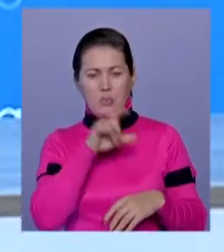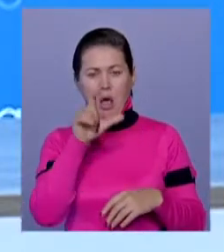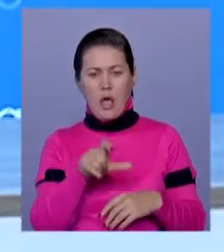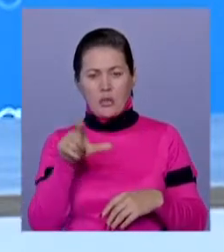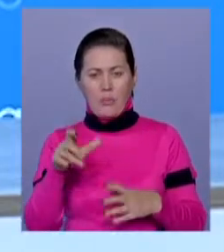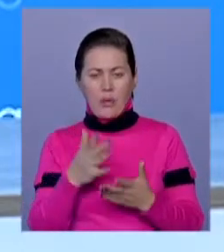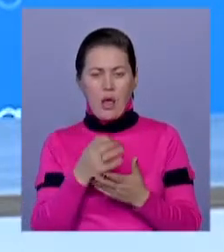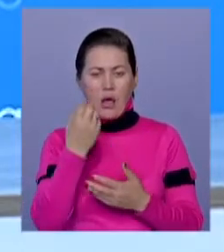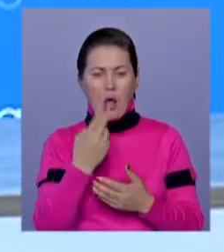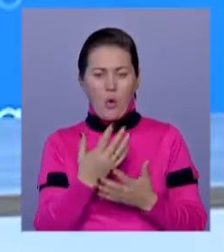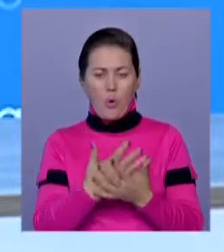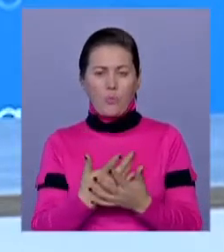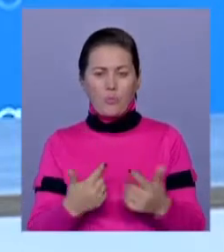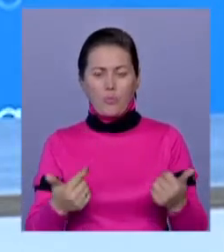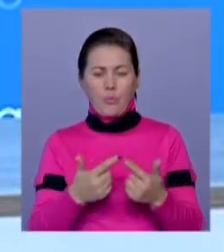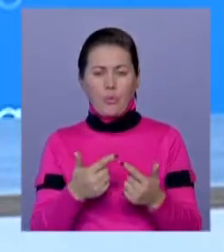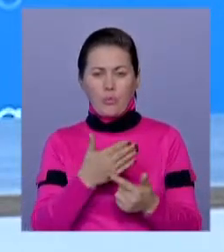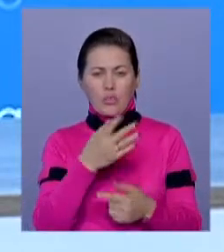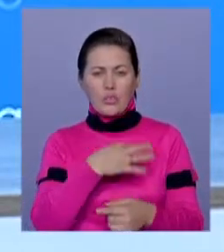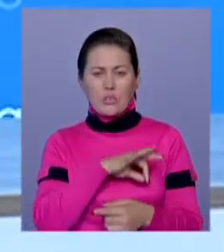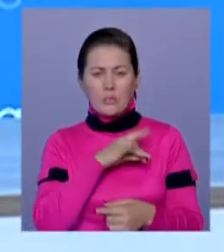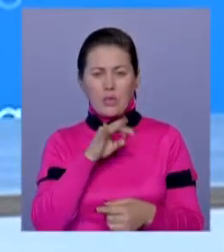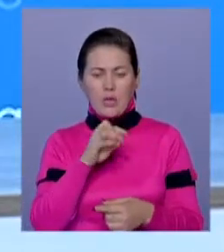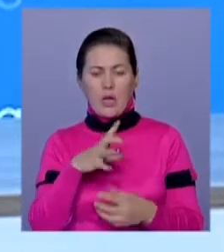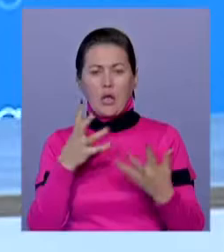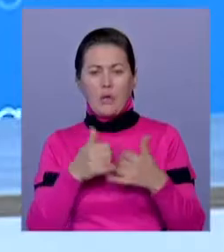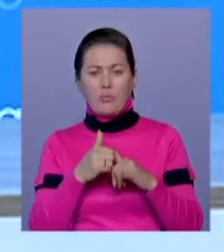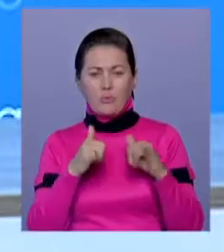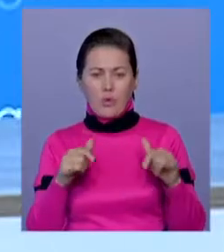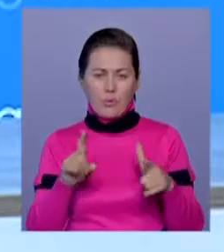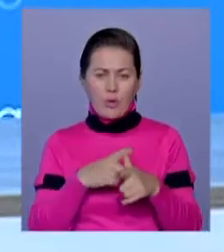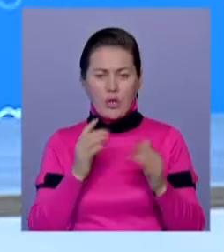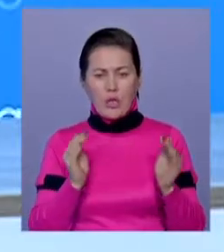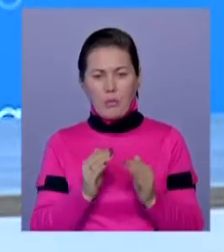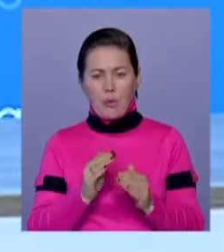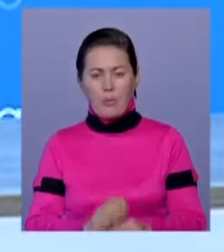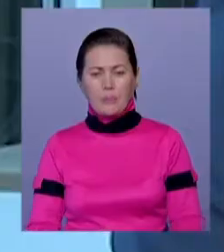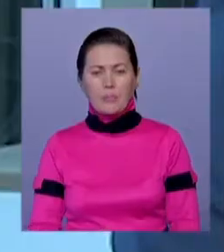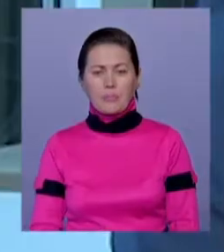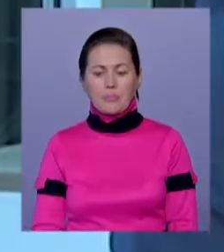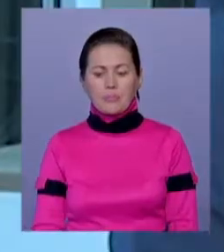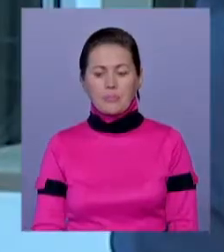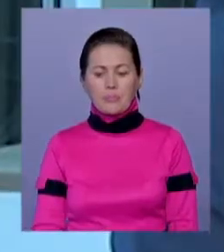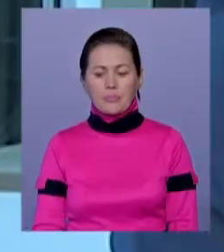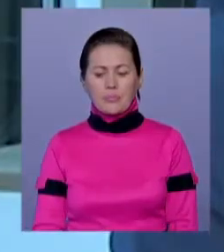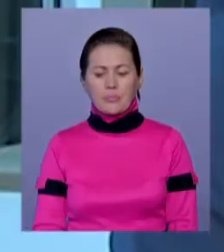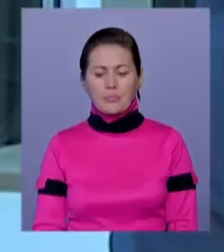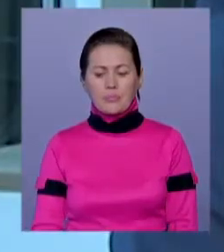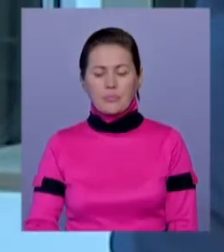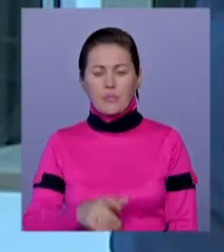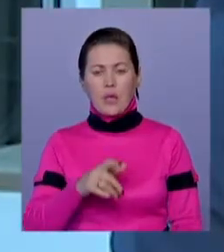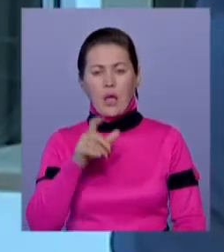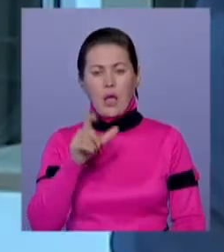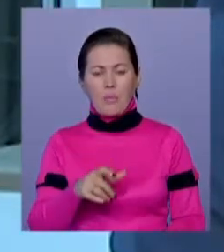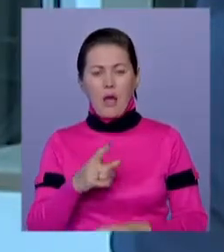осы акционерлік қоғам құрылғанда осы инспекторлардың саны арта ма, әлде кемие ме? Бүгінгіні азаматтық авиация